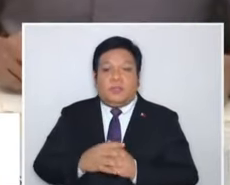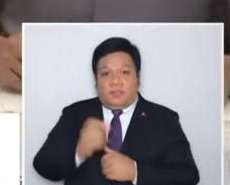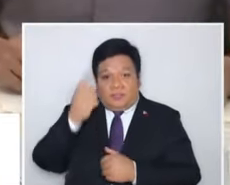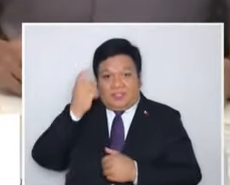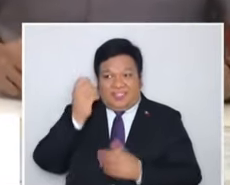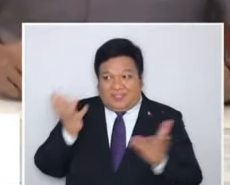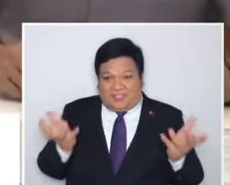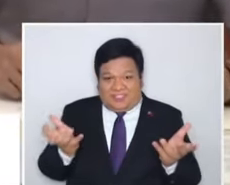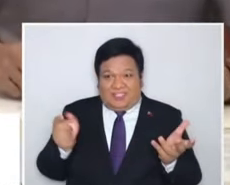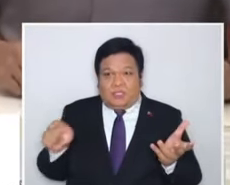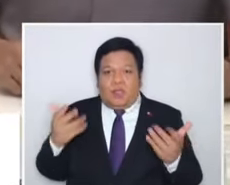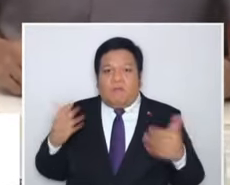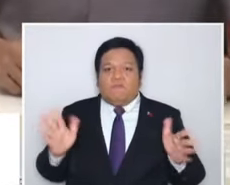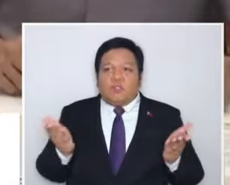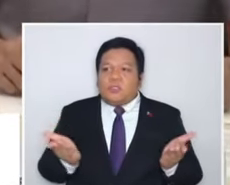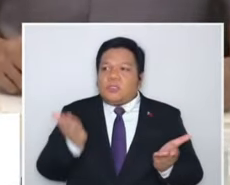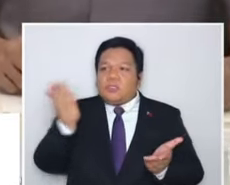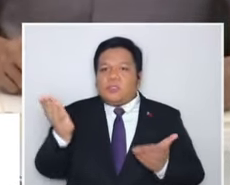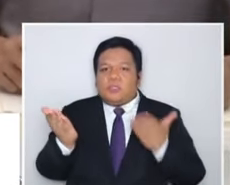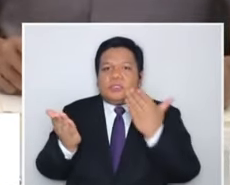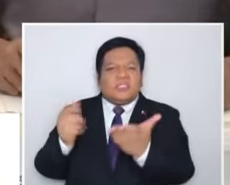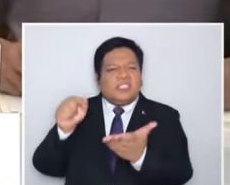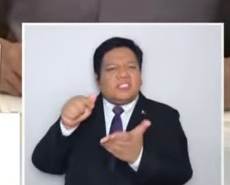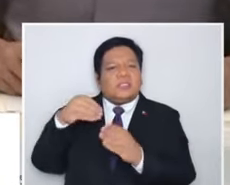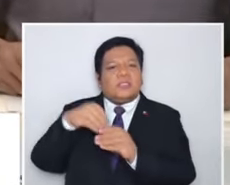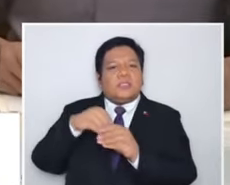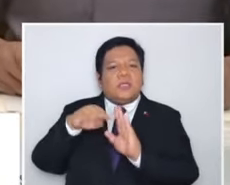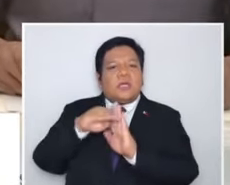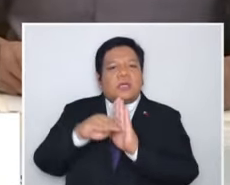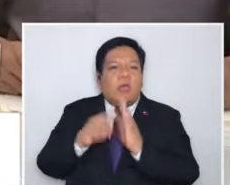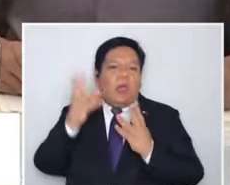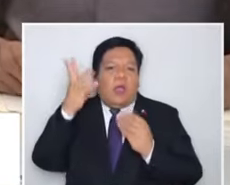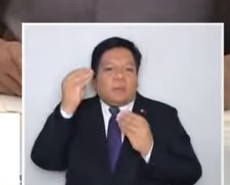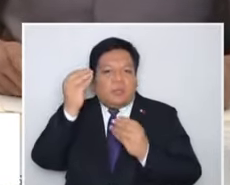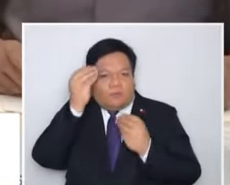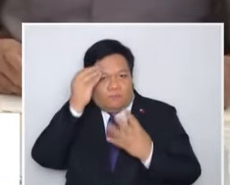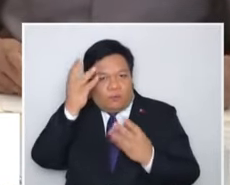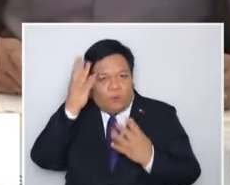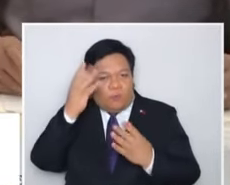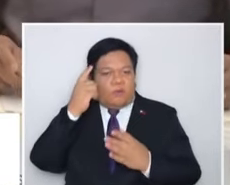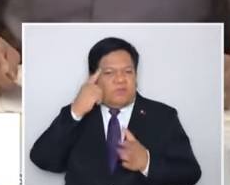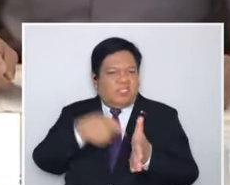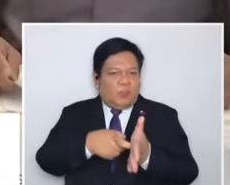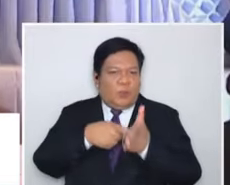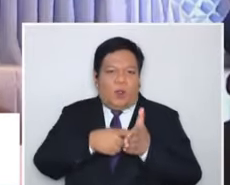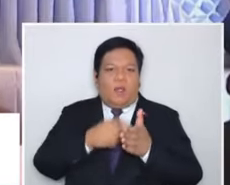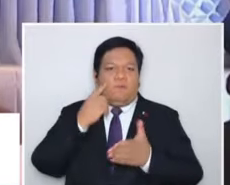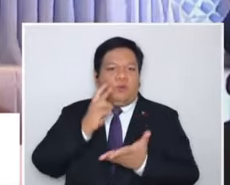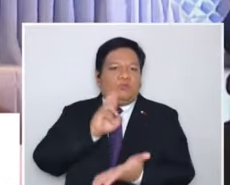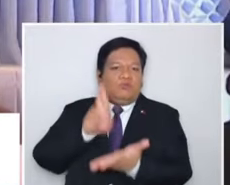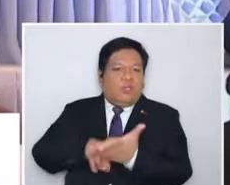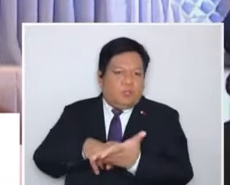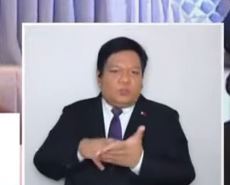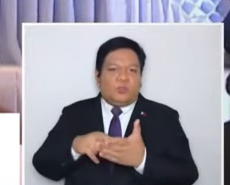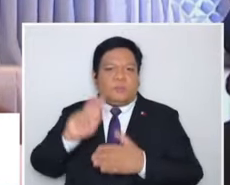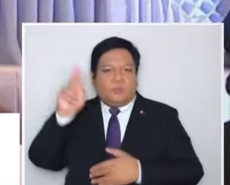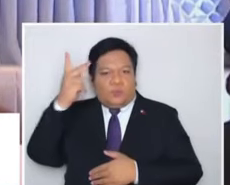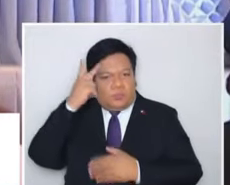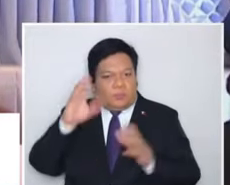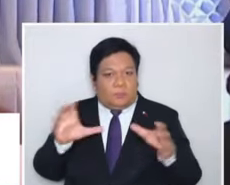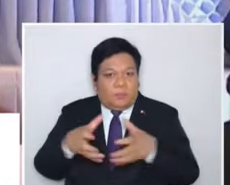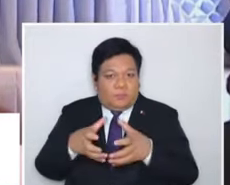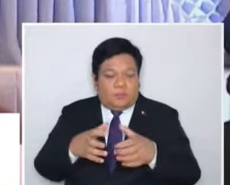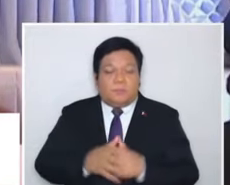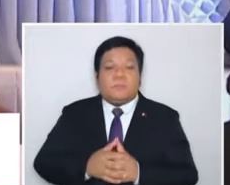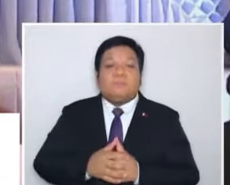grupo ng kanilang sworn information update statements na isang requirement para sa party registration. Sa gitna naman ang